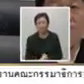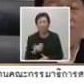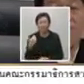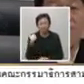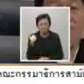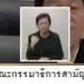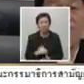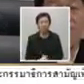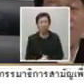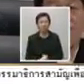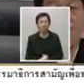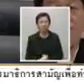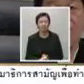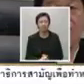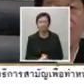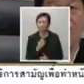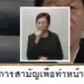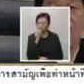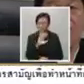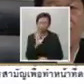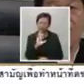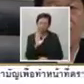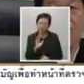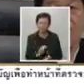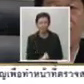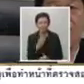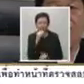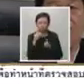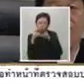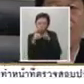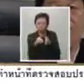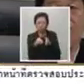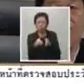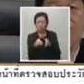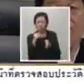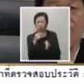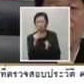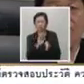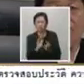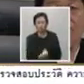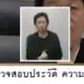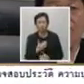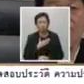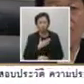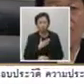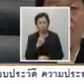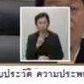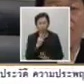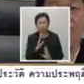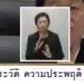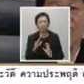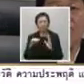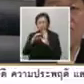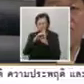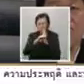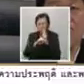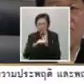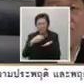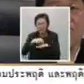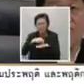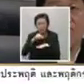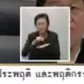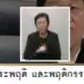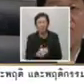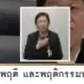ะนั้นก็ไม่ให้พูดในลักษณะที่จะ ไม่ได้ใส่ร้ายนี ่ใส่ร้ายกัน ผมดูจากผล เอาเนื้อหาครับท่านเสรี ผม